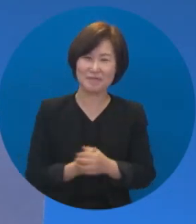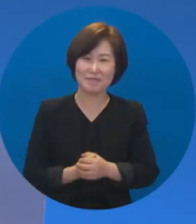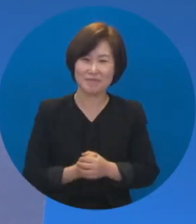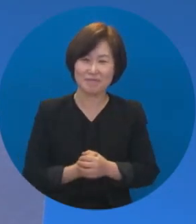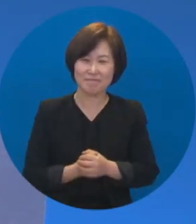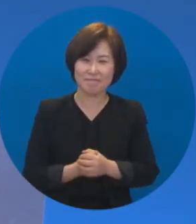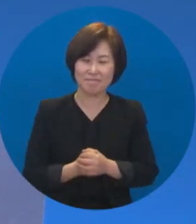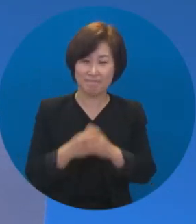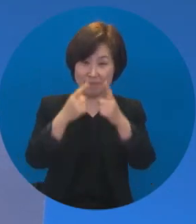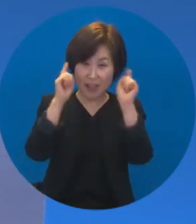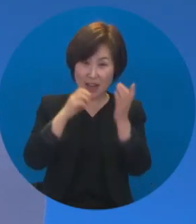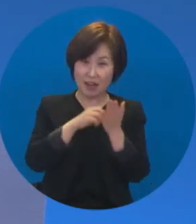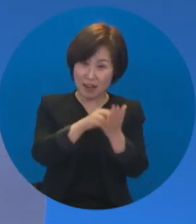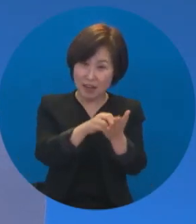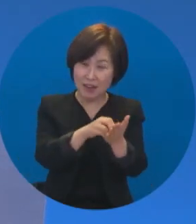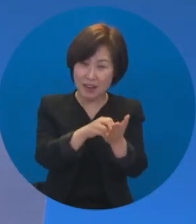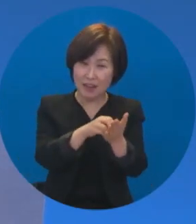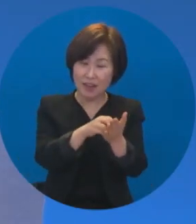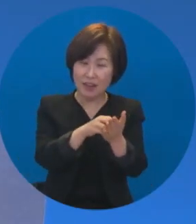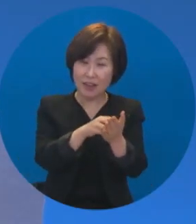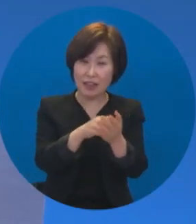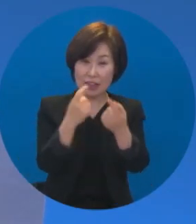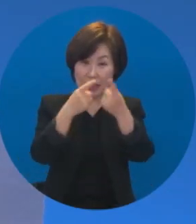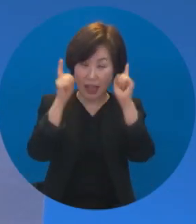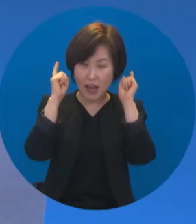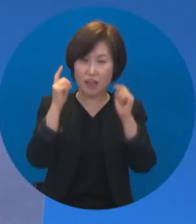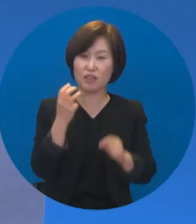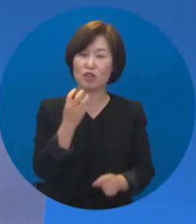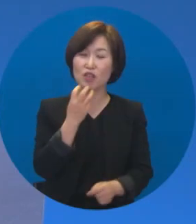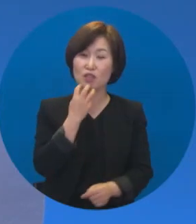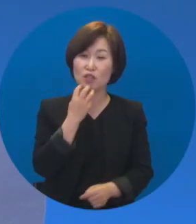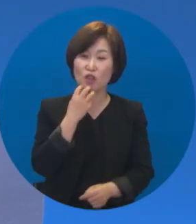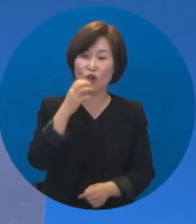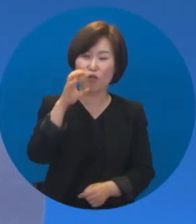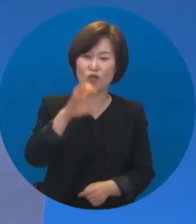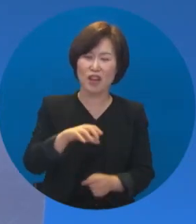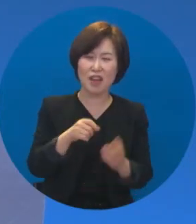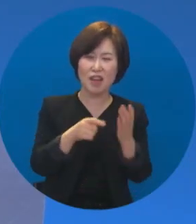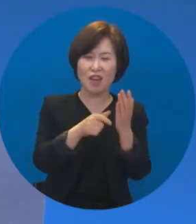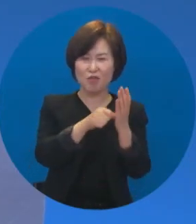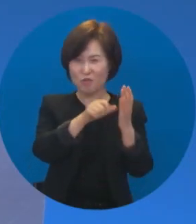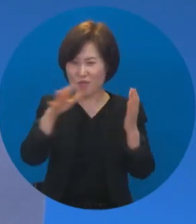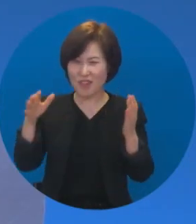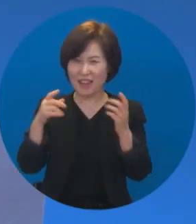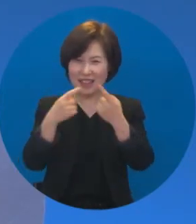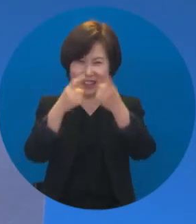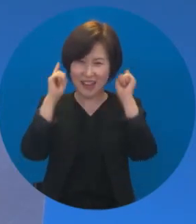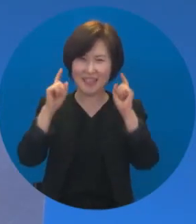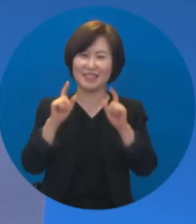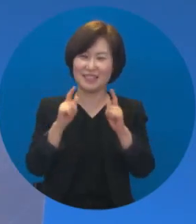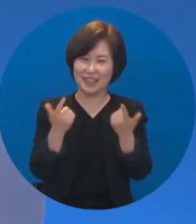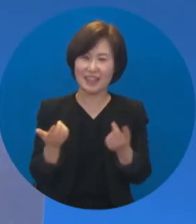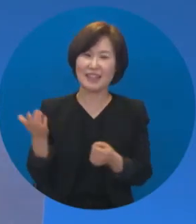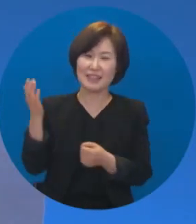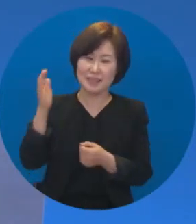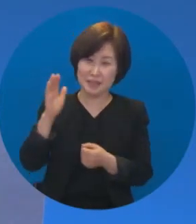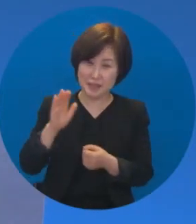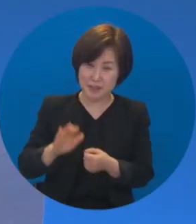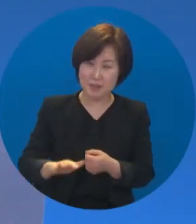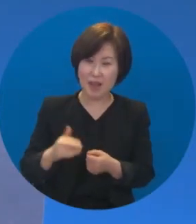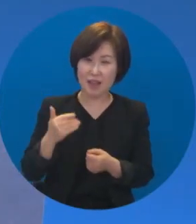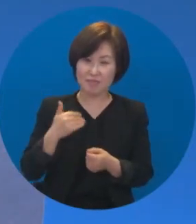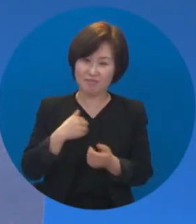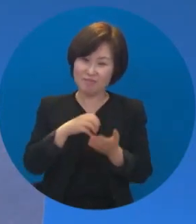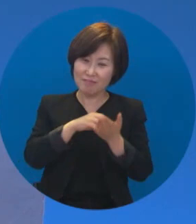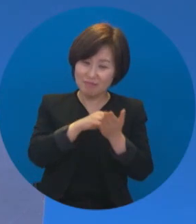대학에 들어갔는데요. 제가 들어간 대학은 서울에 있는 유명한 대학은 아니었어요. 하지만 그래도 저를 받아준 그